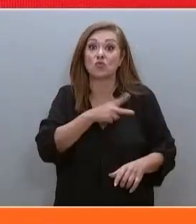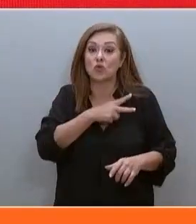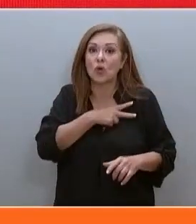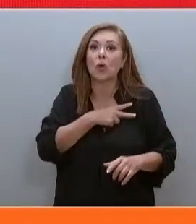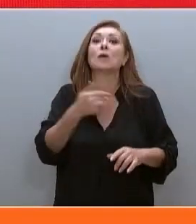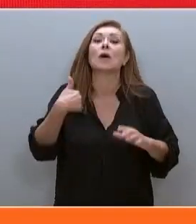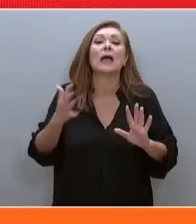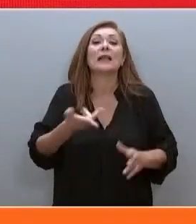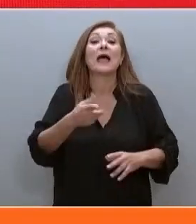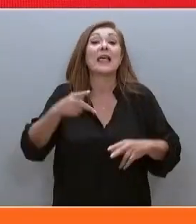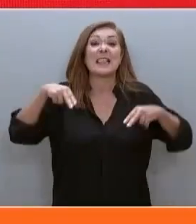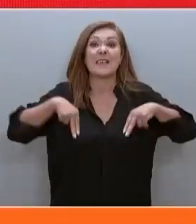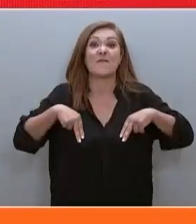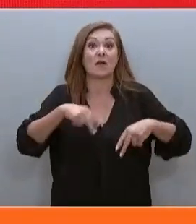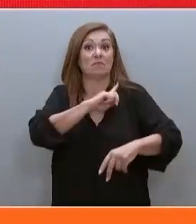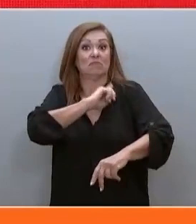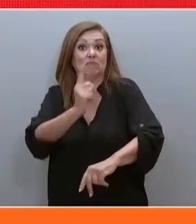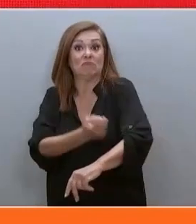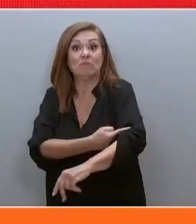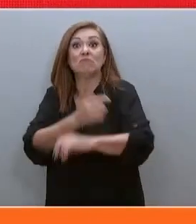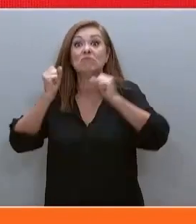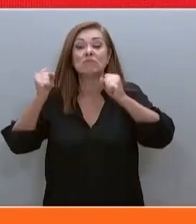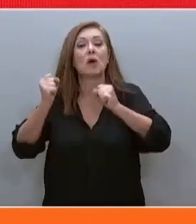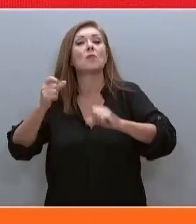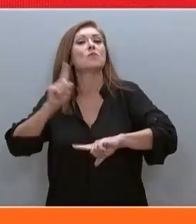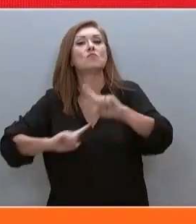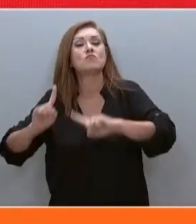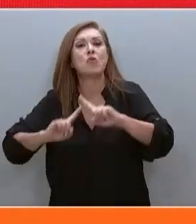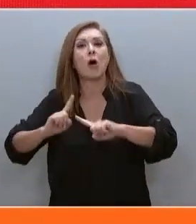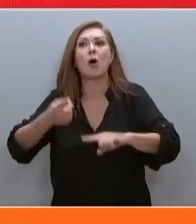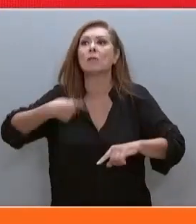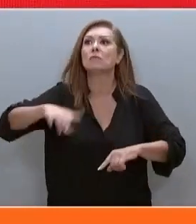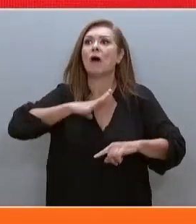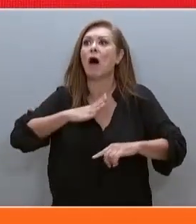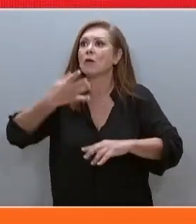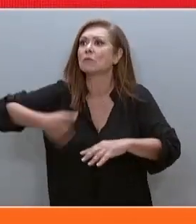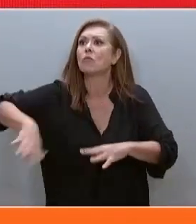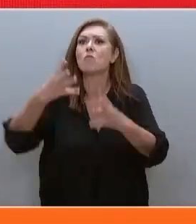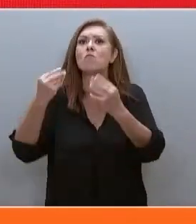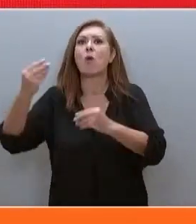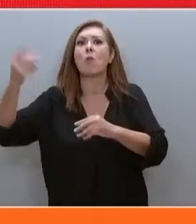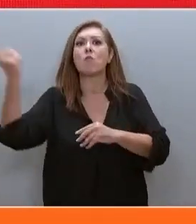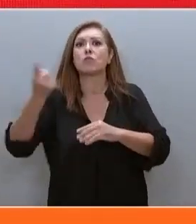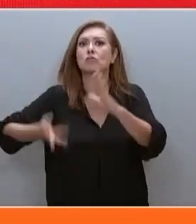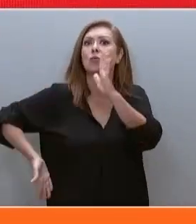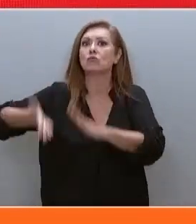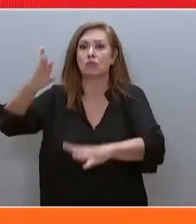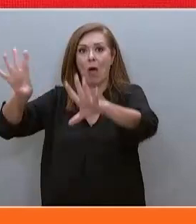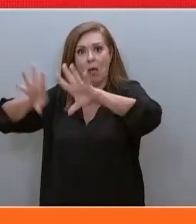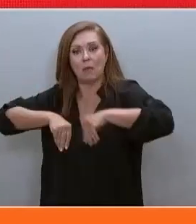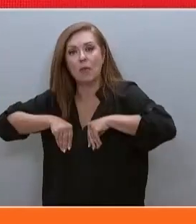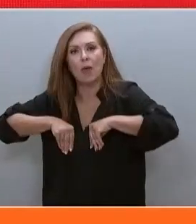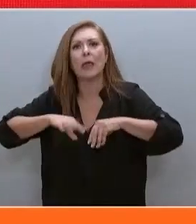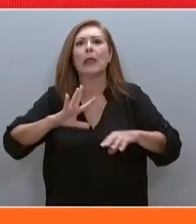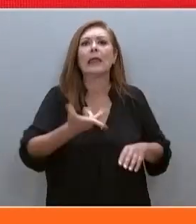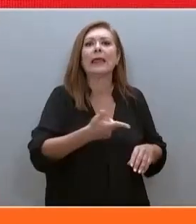κυβέρνηση? Μια κυβέρνηση πλατιάς δημοκρατικής και λαϊκής νομιμοποίησης ή μια κυβέρνηση που κυβερνά με το